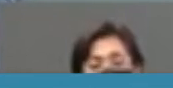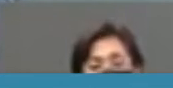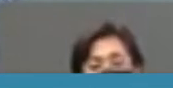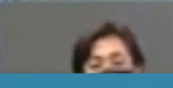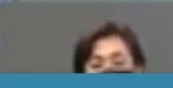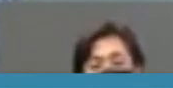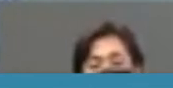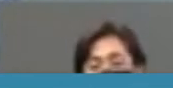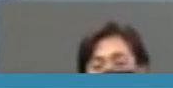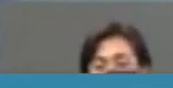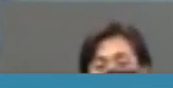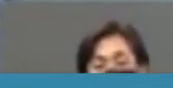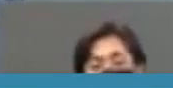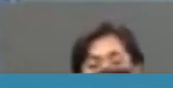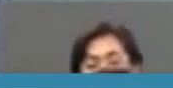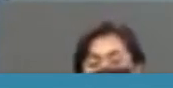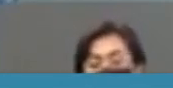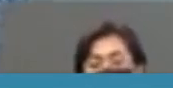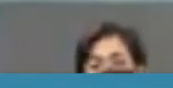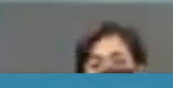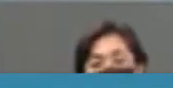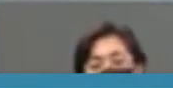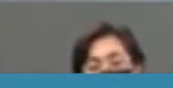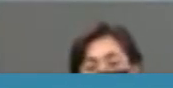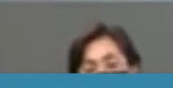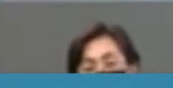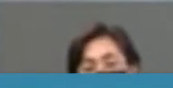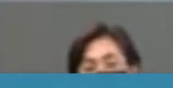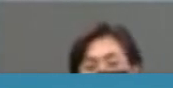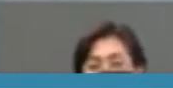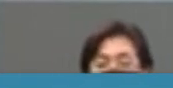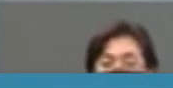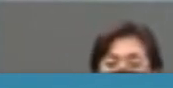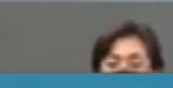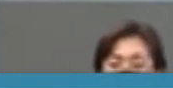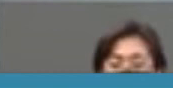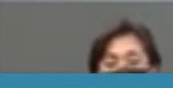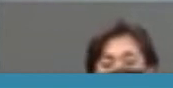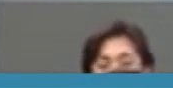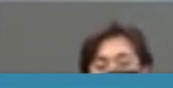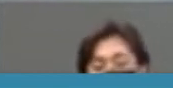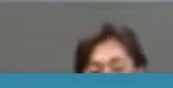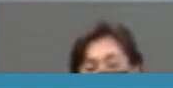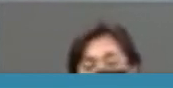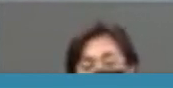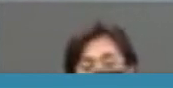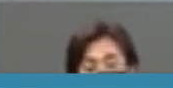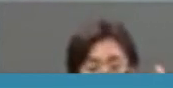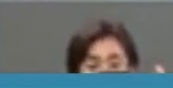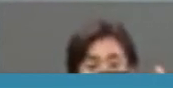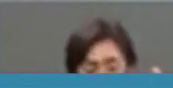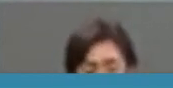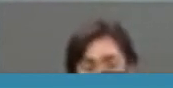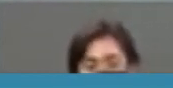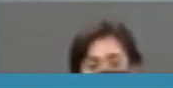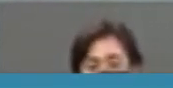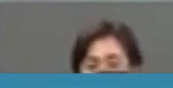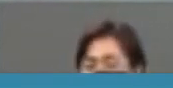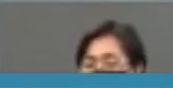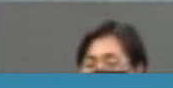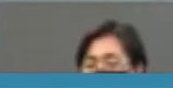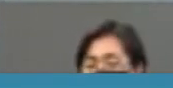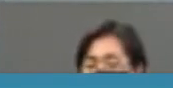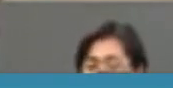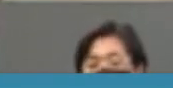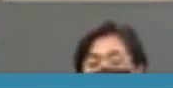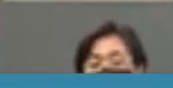แห่งชาติอยู่ระหว่างการจัดทำมาตรการพัฒนาคุณภาพชีวิตสมาชิกกองทุนหมู่บ้านและชุมชนเมืองวงเงินงบประมาณรวม